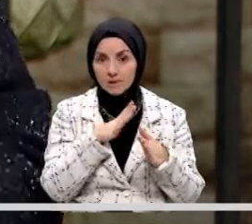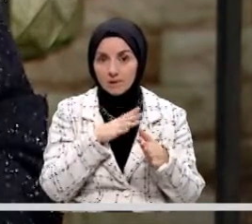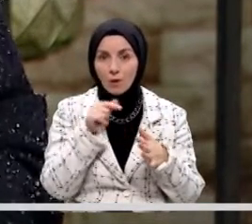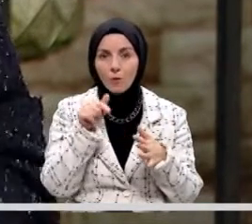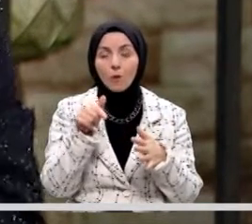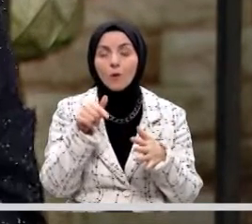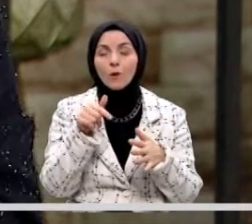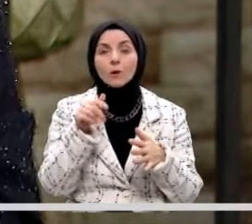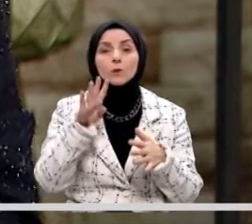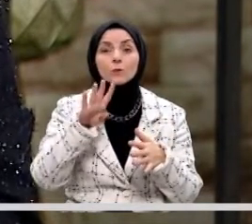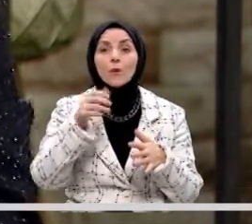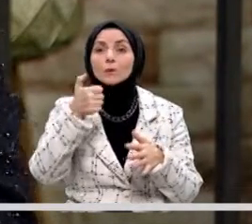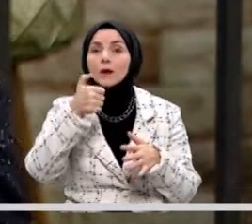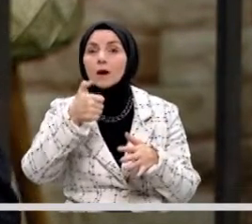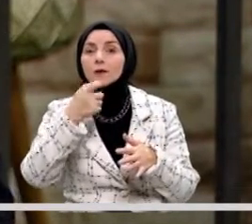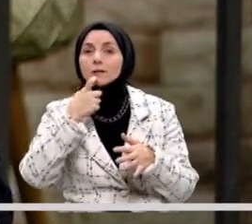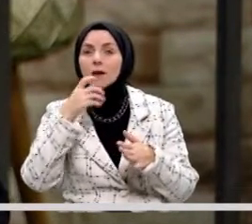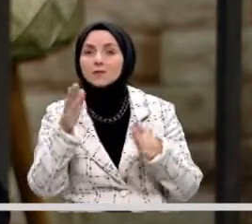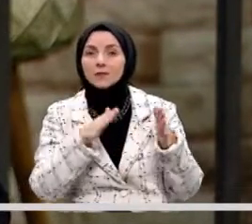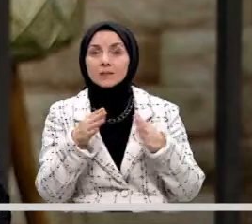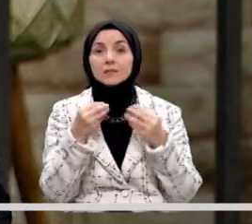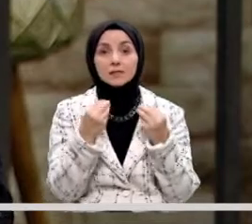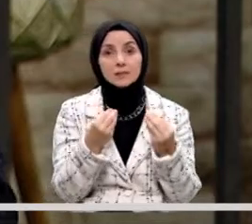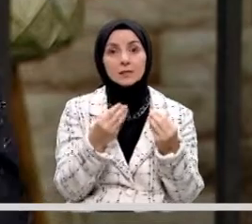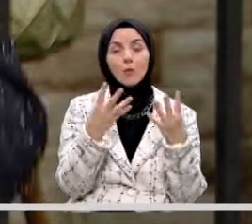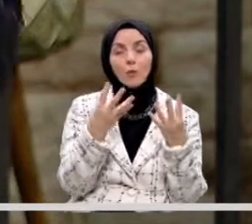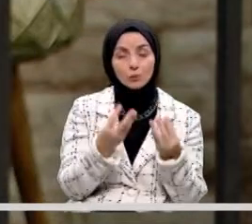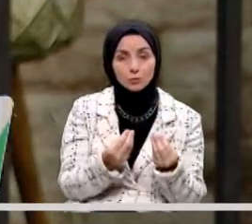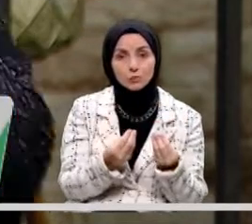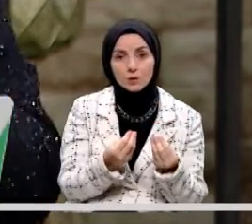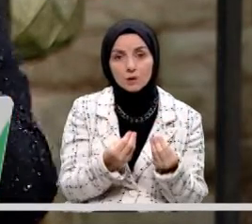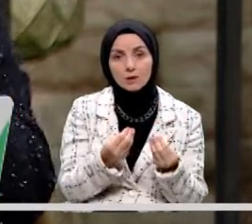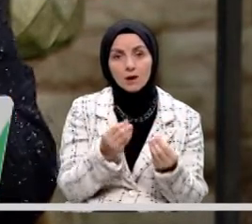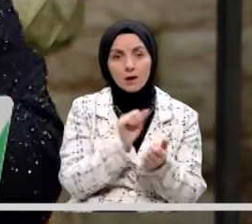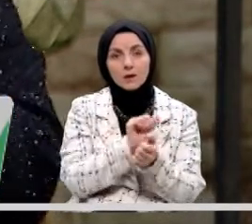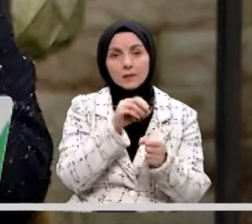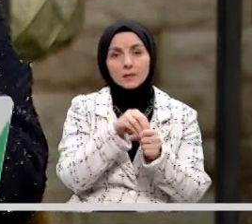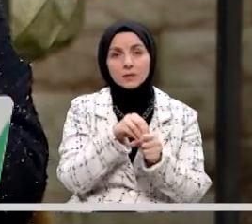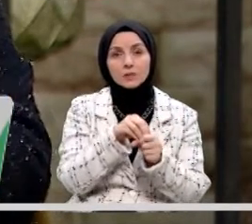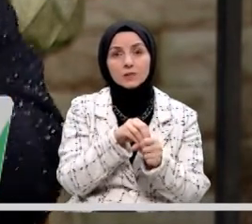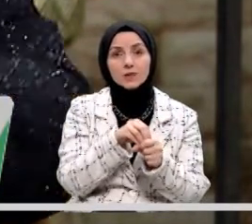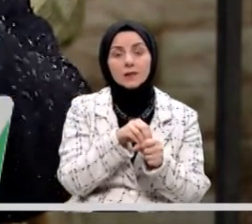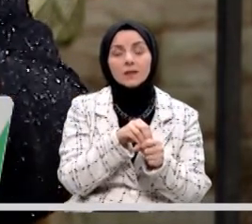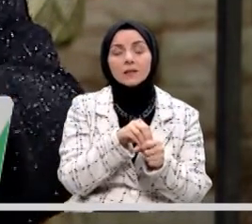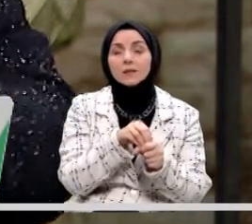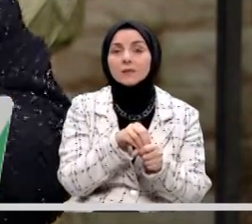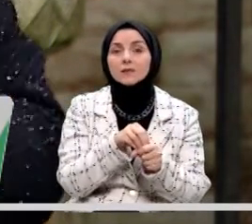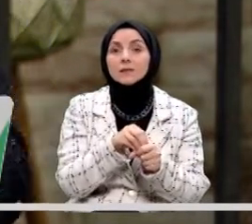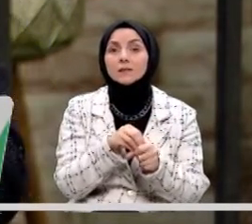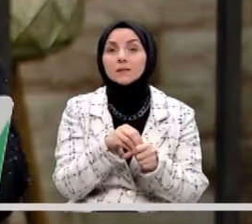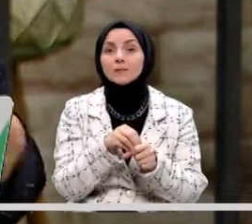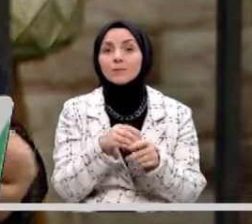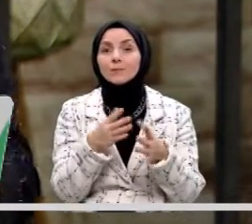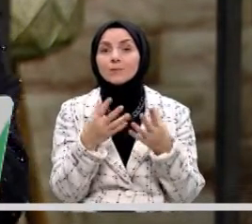planlamamışsak 6'dan sonra sosyal Tokat çıkar yani sosyal tokatla büyüyen çocuklarda ileride